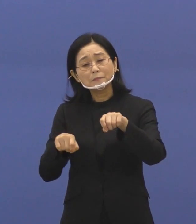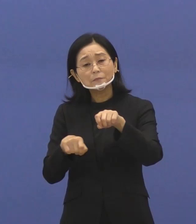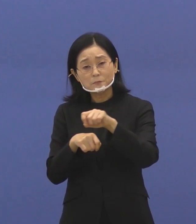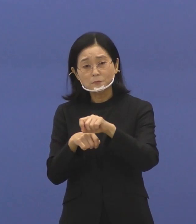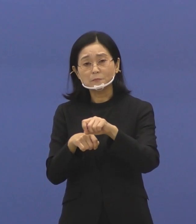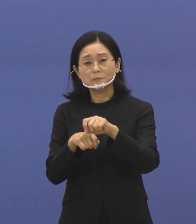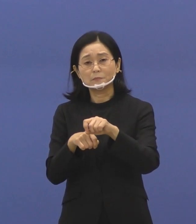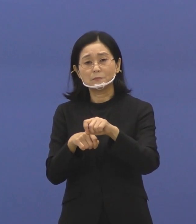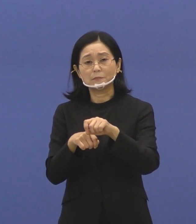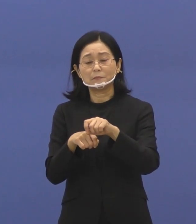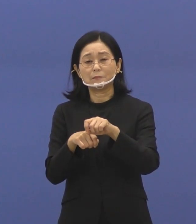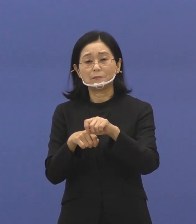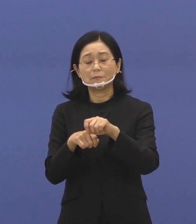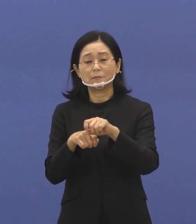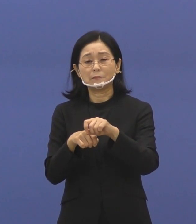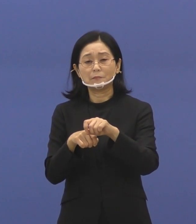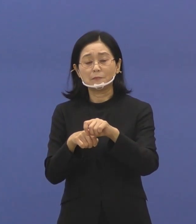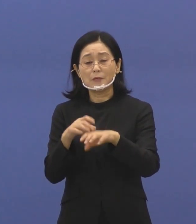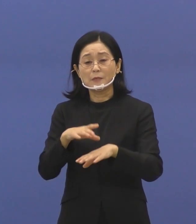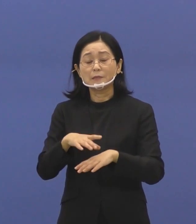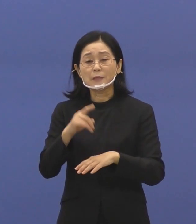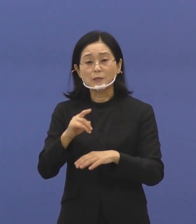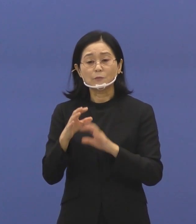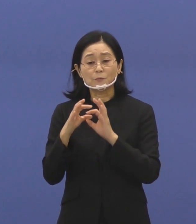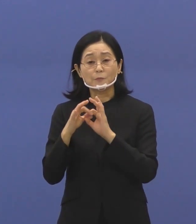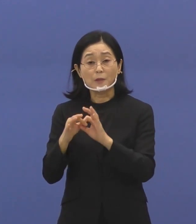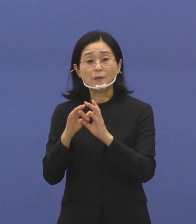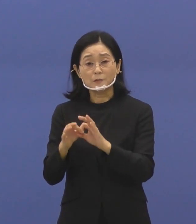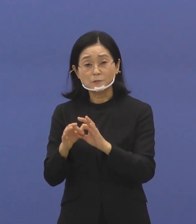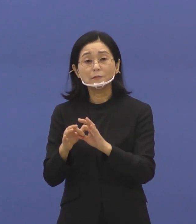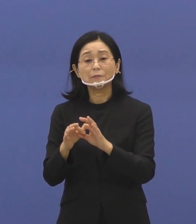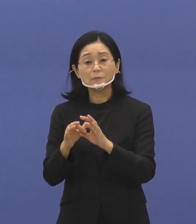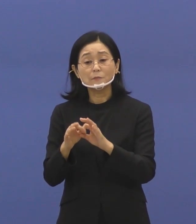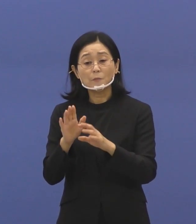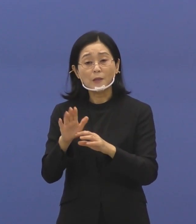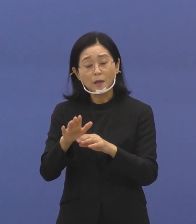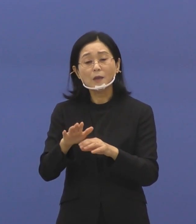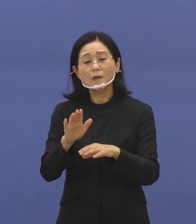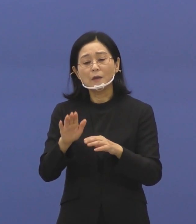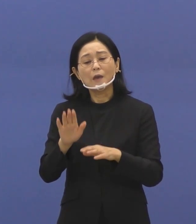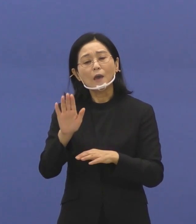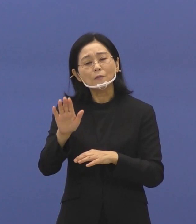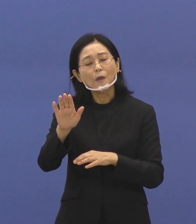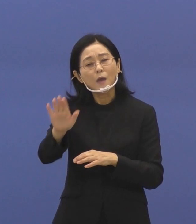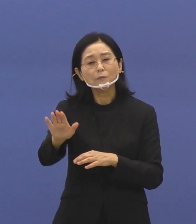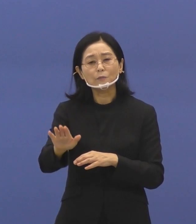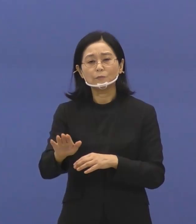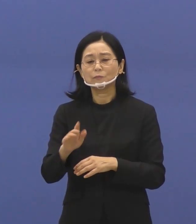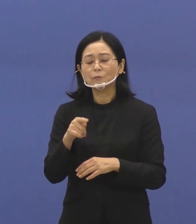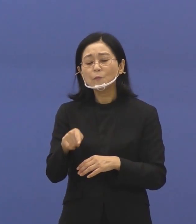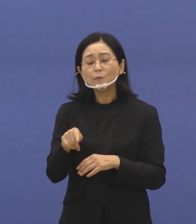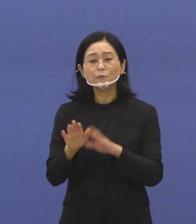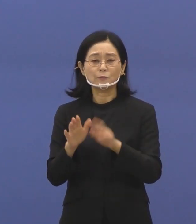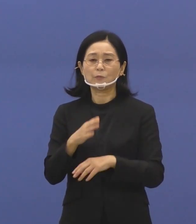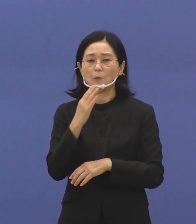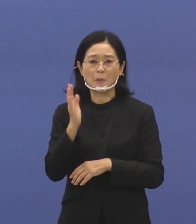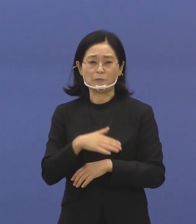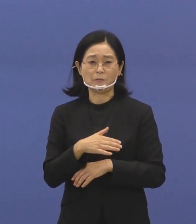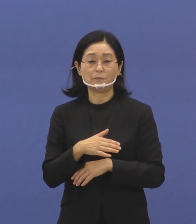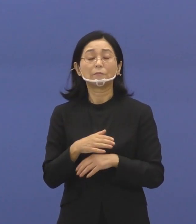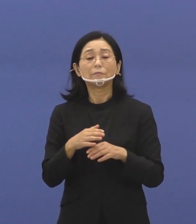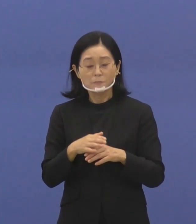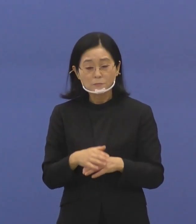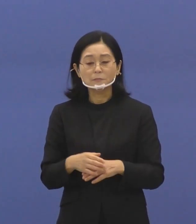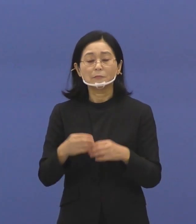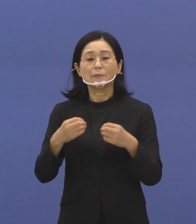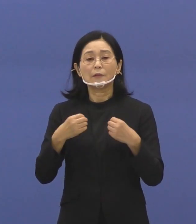初に連絡取るのにこう何日か経ってしまうっていうようなことがまずいので、速やかに感染